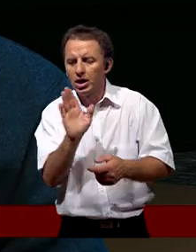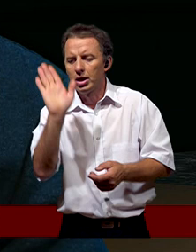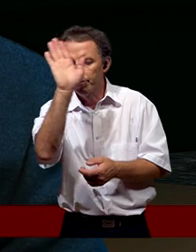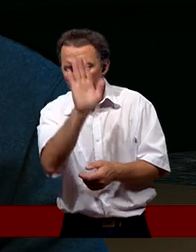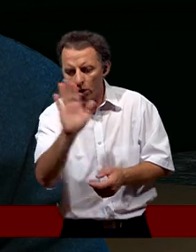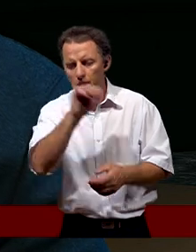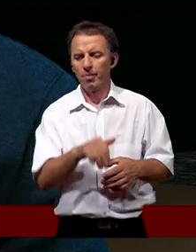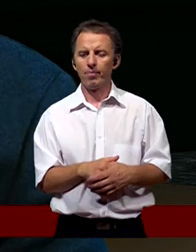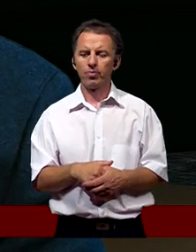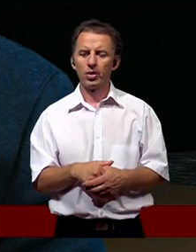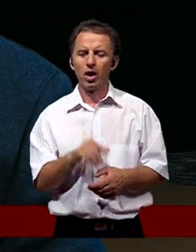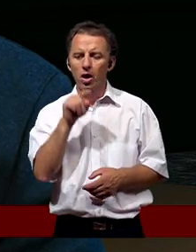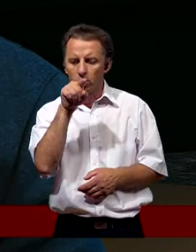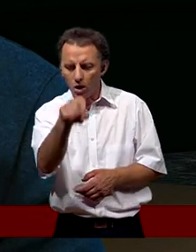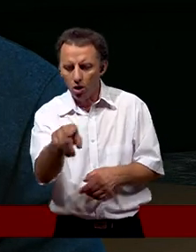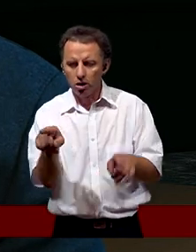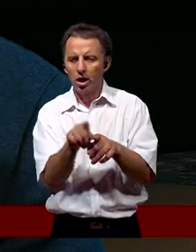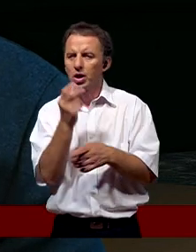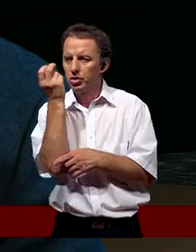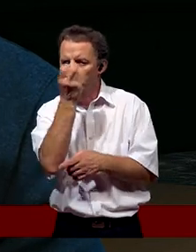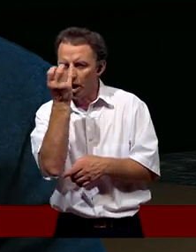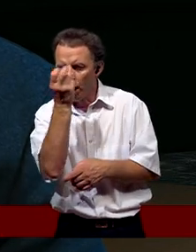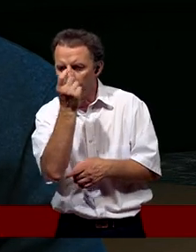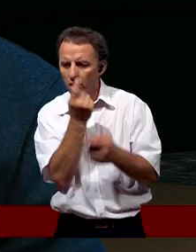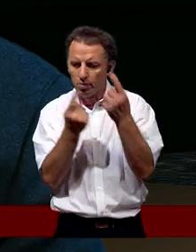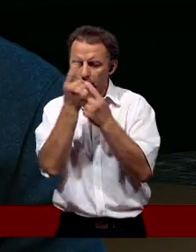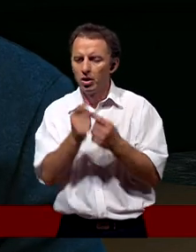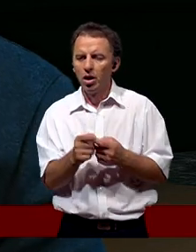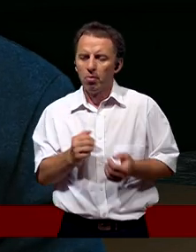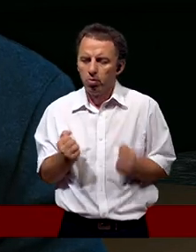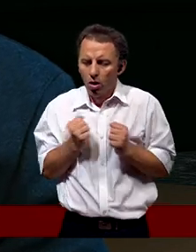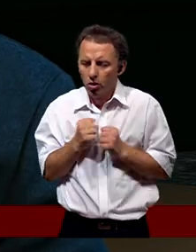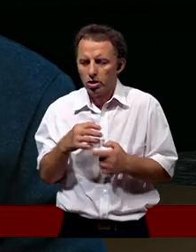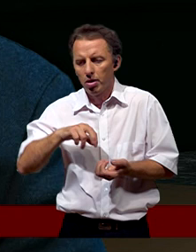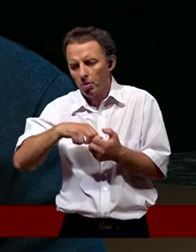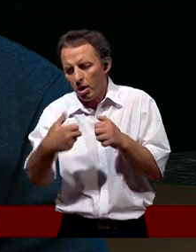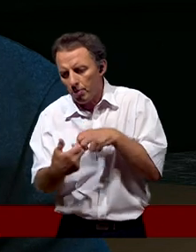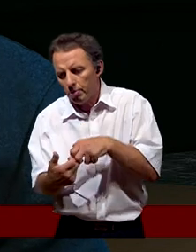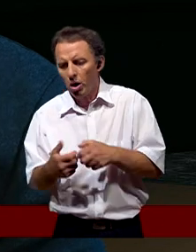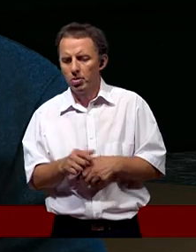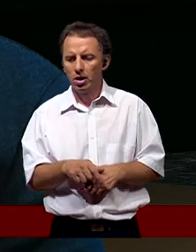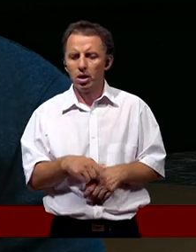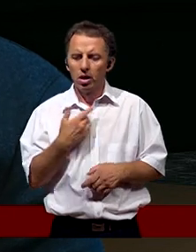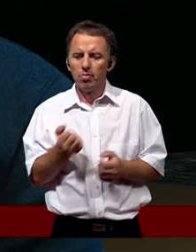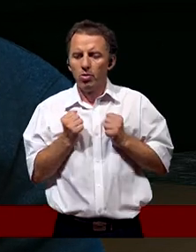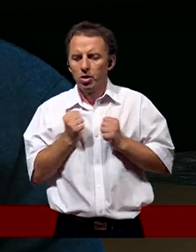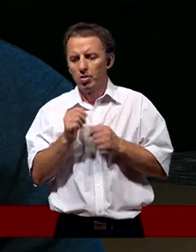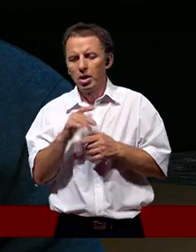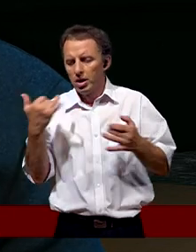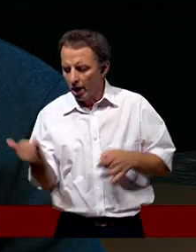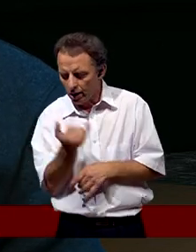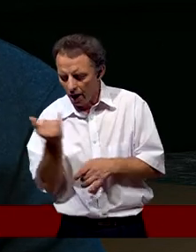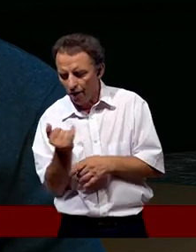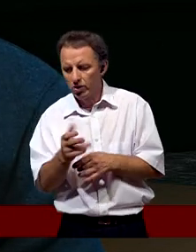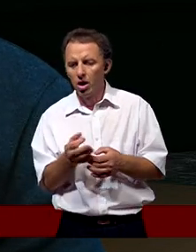Bogiem. Więc to też jest ciekawe, ja tu też widzę pewną symbolikę, że tak poznajemy się z Bogiem i